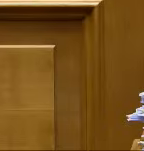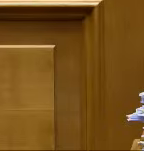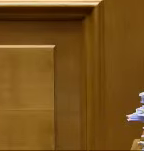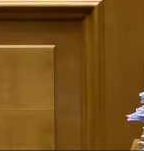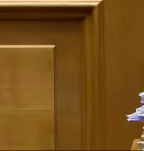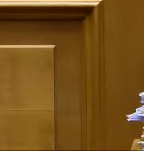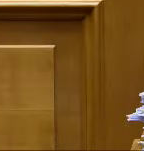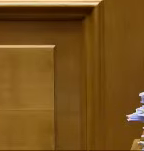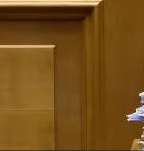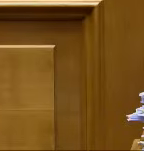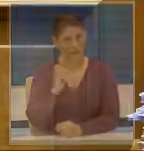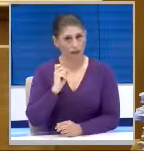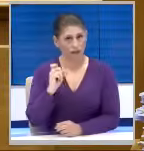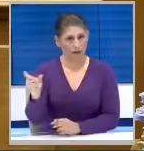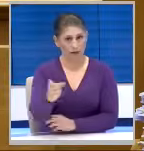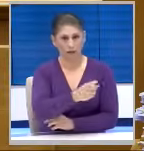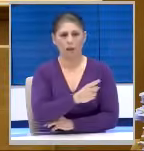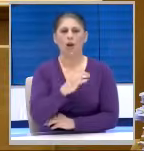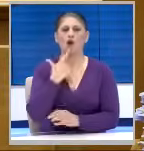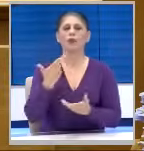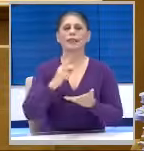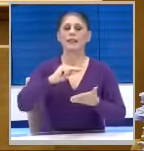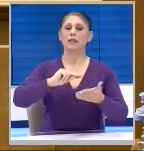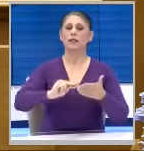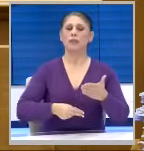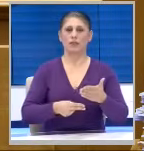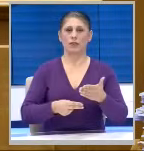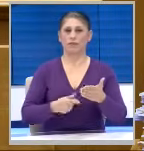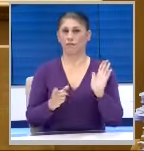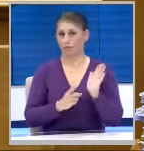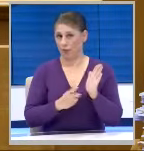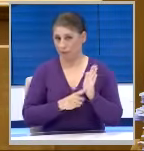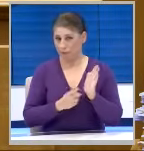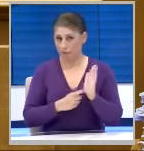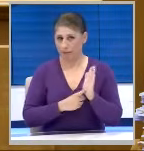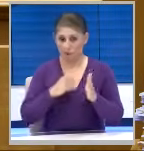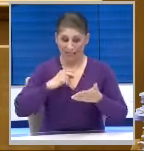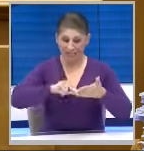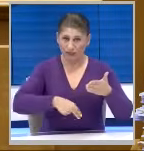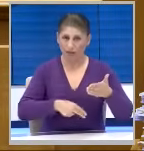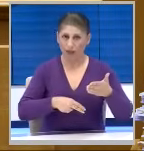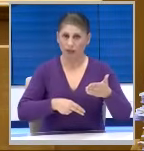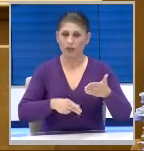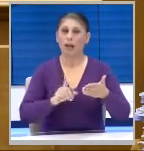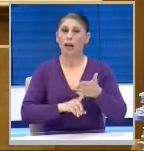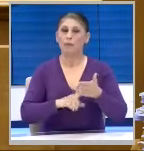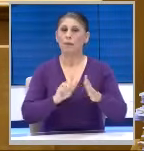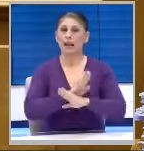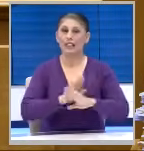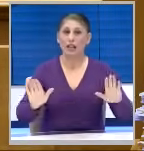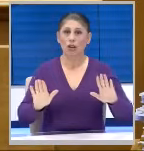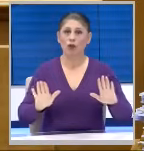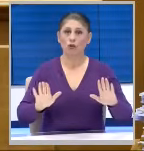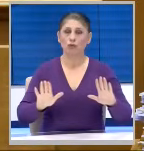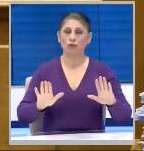εισέπραττε ότι συμβάσεις που έπρεπε να έχουν ολοκληρωθεί απ το 16